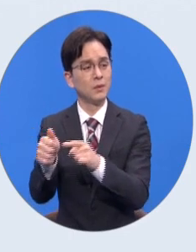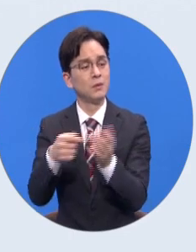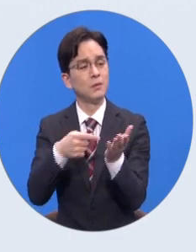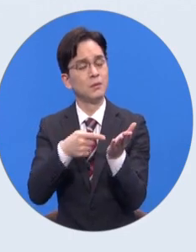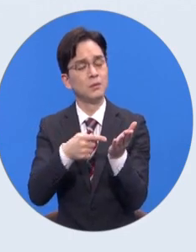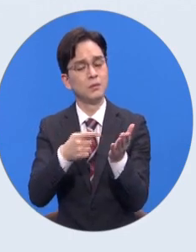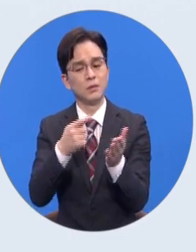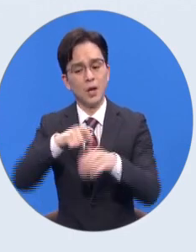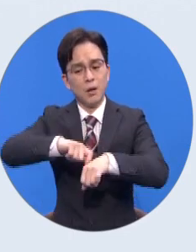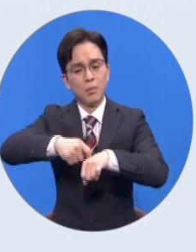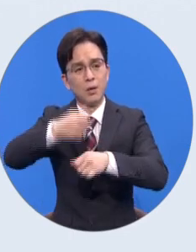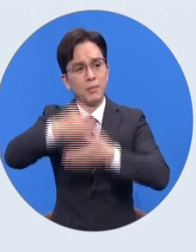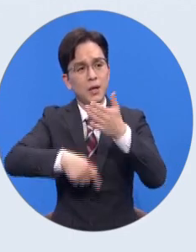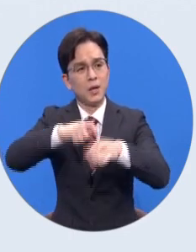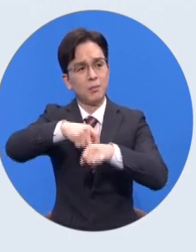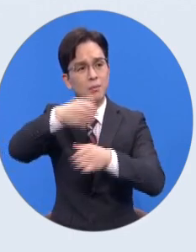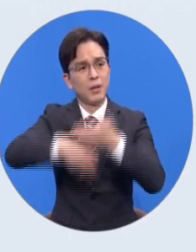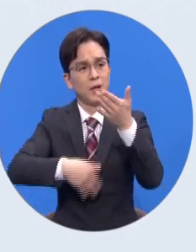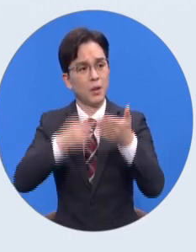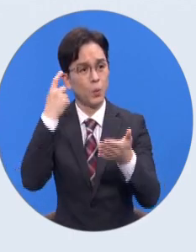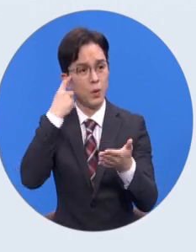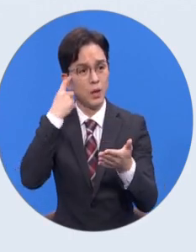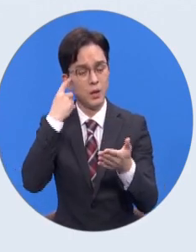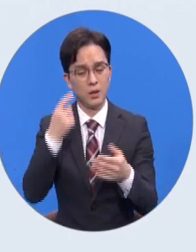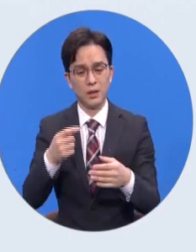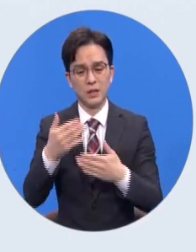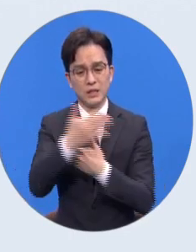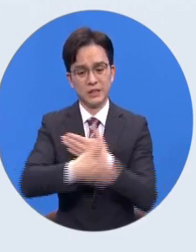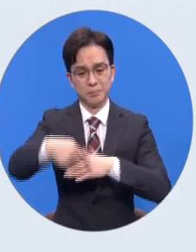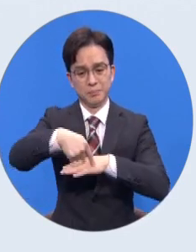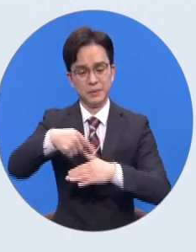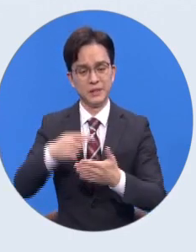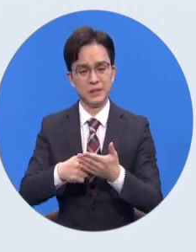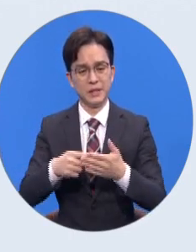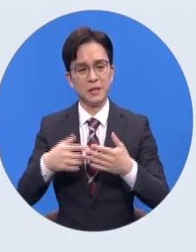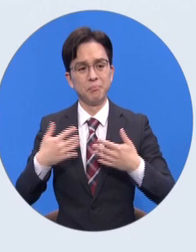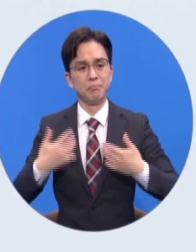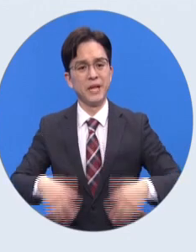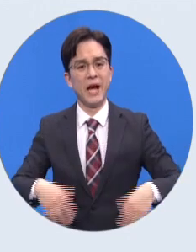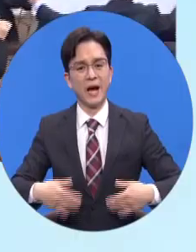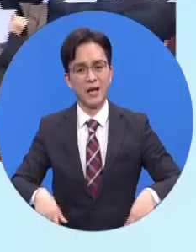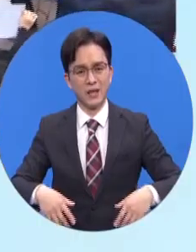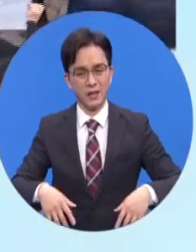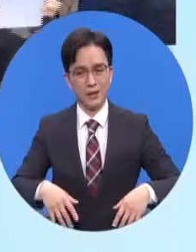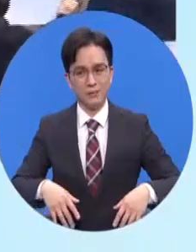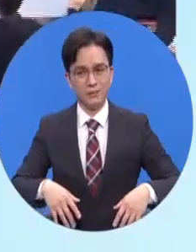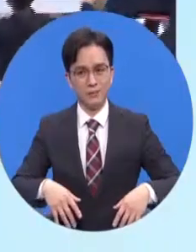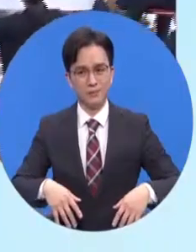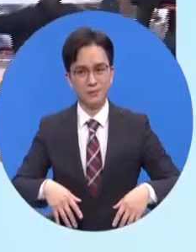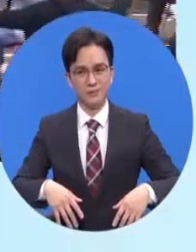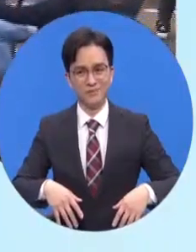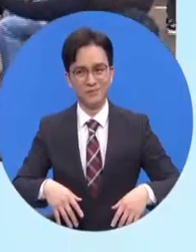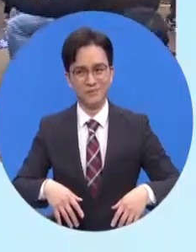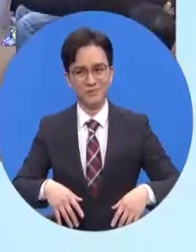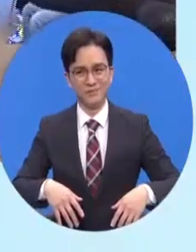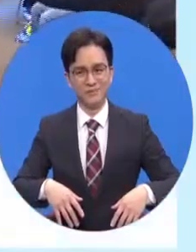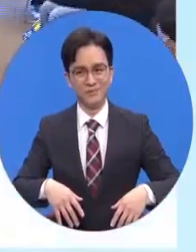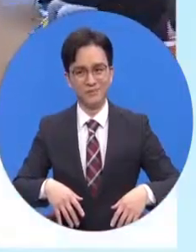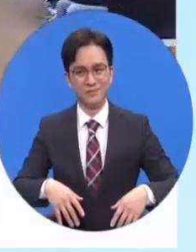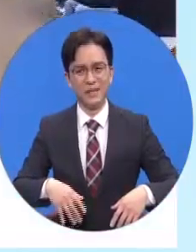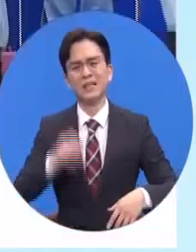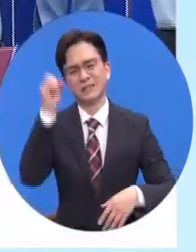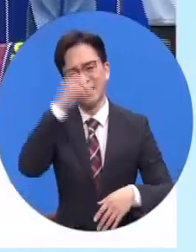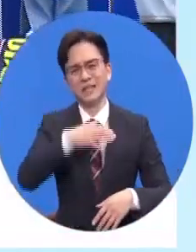하는 가장 대표적인 법률상 감정이 심신미약 이고 심신미약 안 던져보는 어떻게 보면 맞는게 잣대로 활용